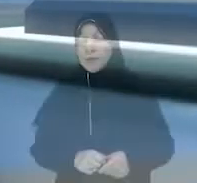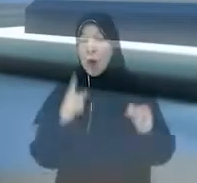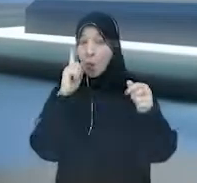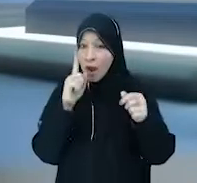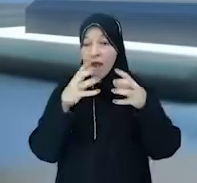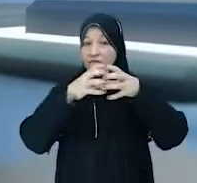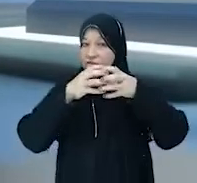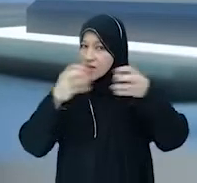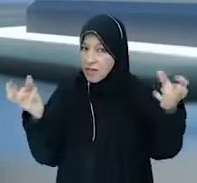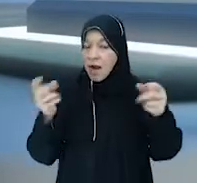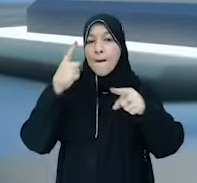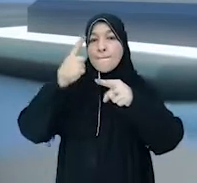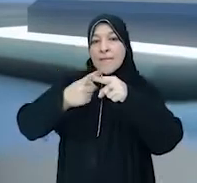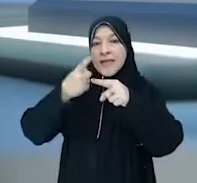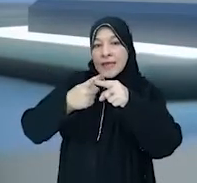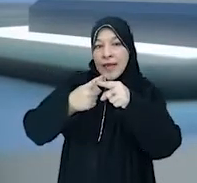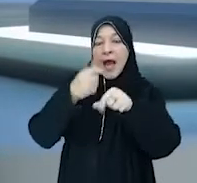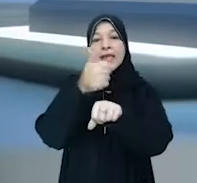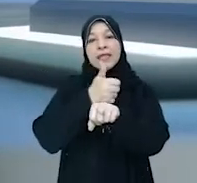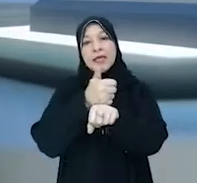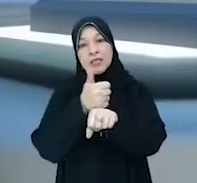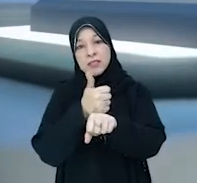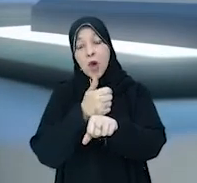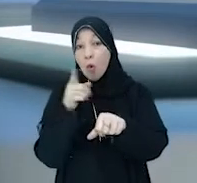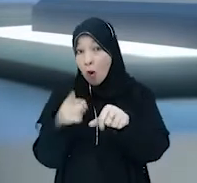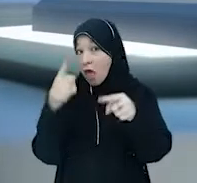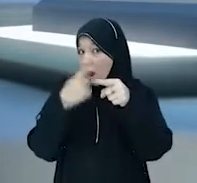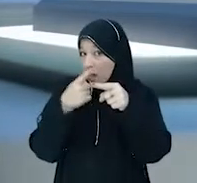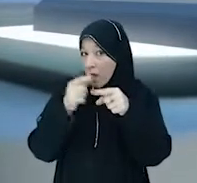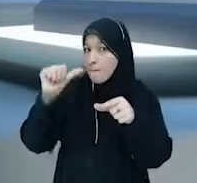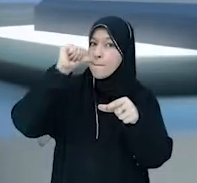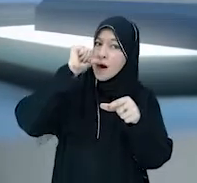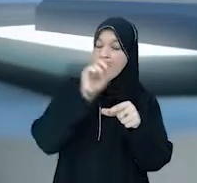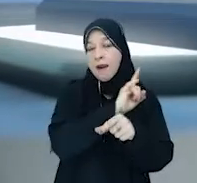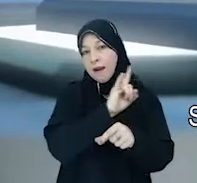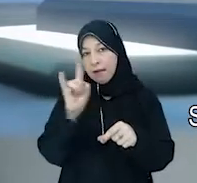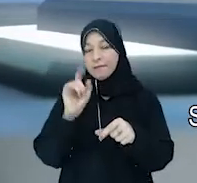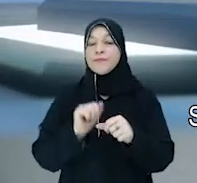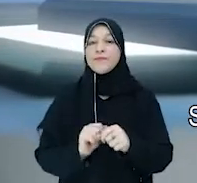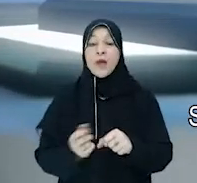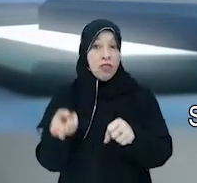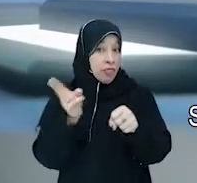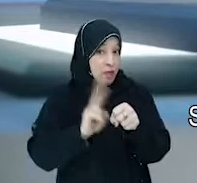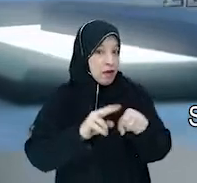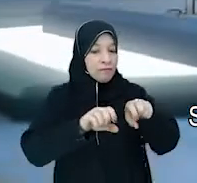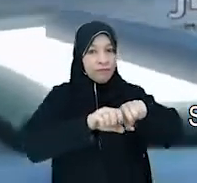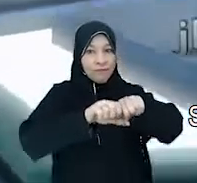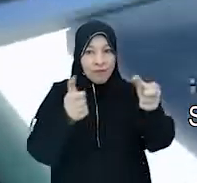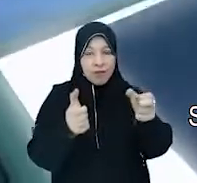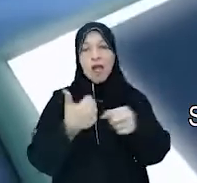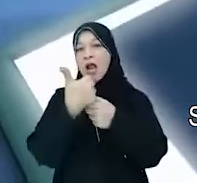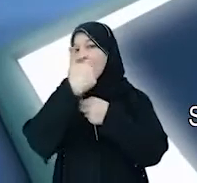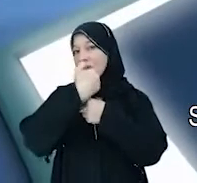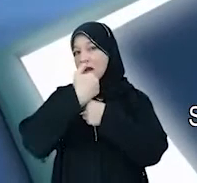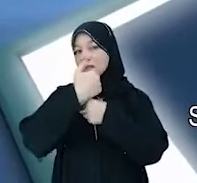افصل العلبة المعدنية عن الجهاز ولا تضع العلبة المعدنية في الماء. افصل الغطاء عن جهاز